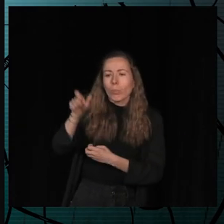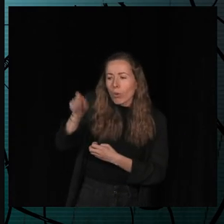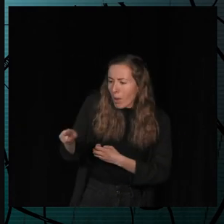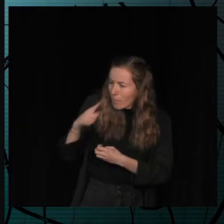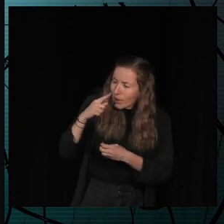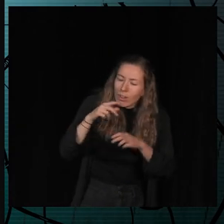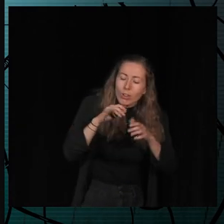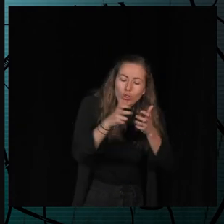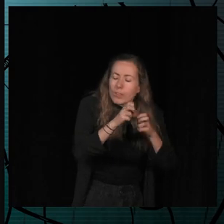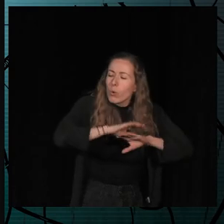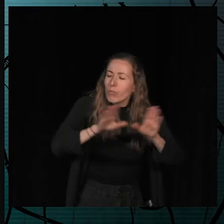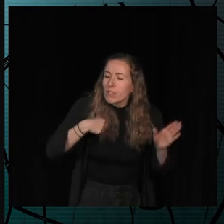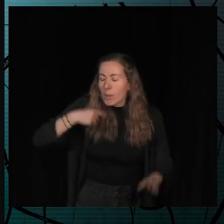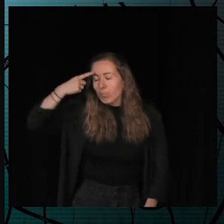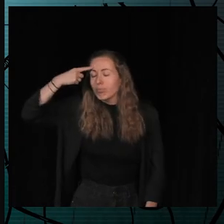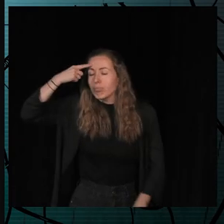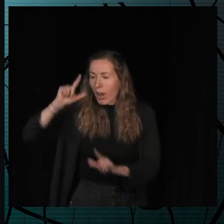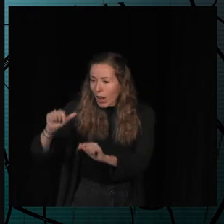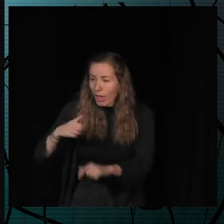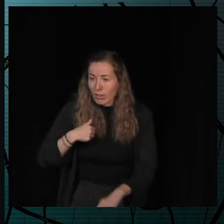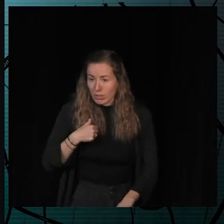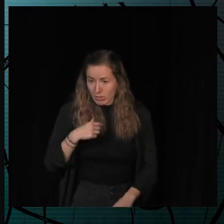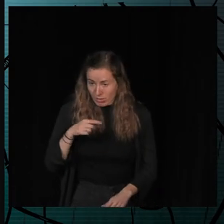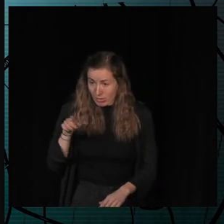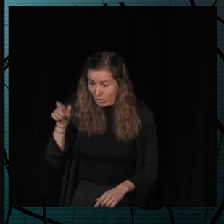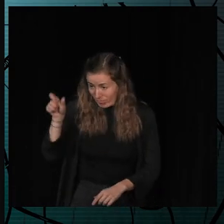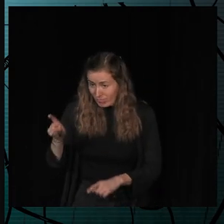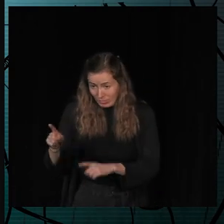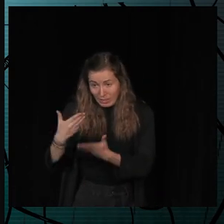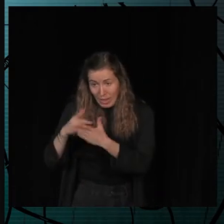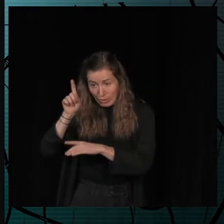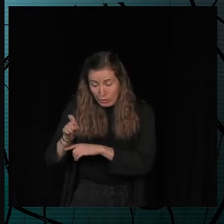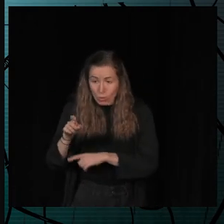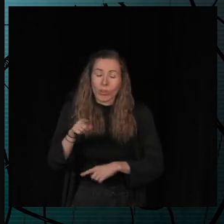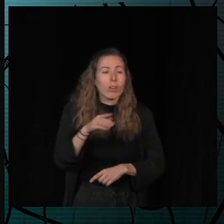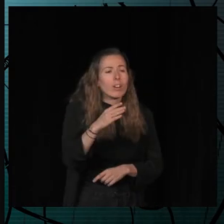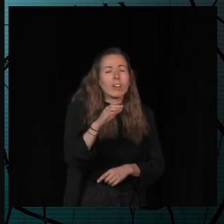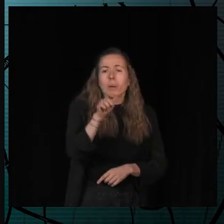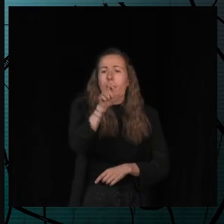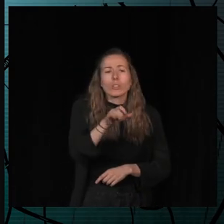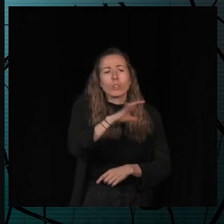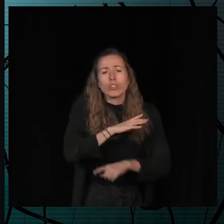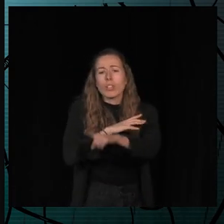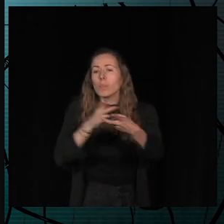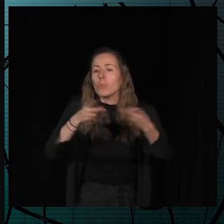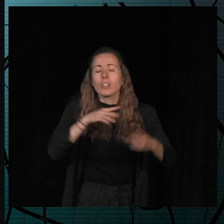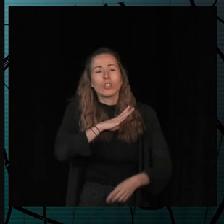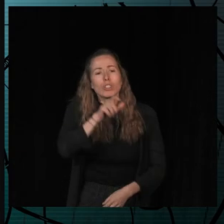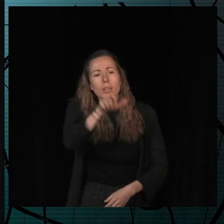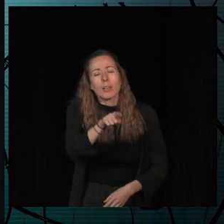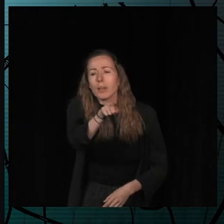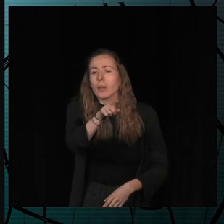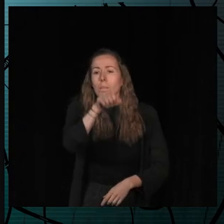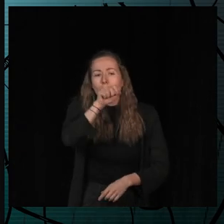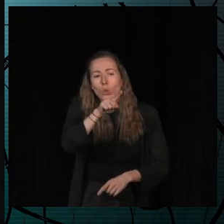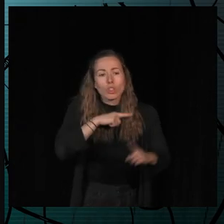plus en train de jouer au jeux vidéo question il a plusieurs et lui il a dit il a pris quelqu'un dans il a dit quelqu'un a une passion quelqu'un dit moi le foot ok vous remplacez jeux vidéo par